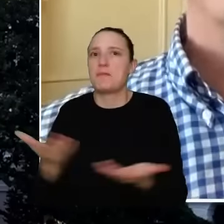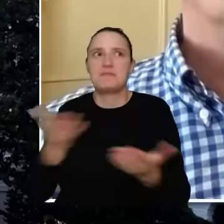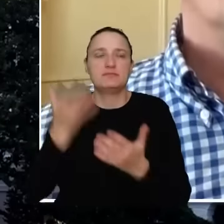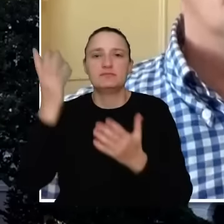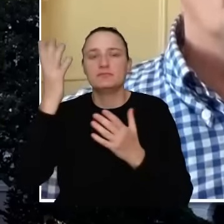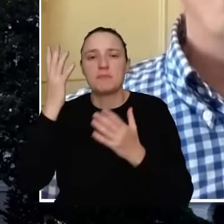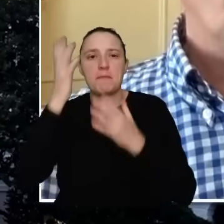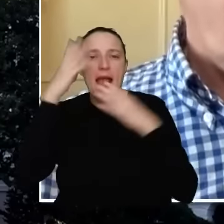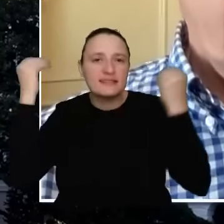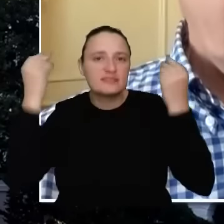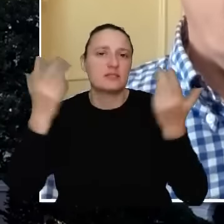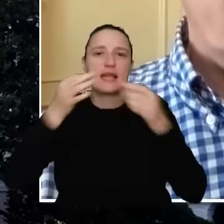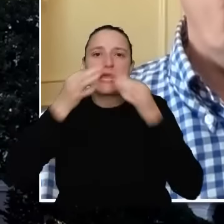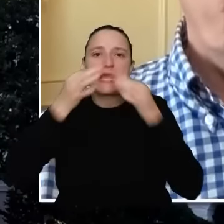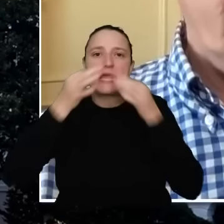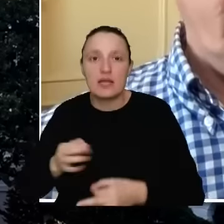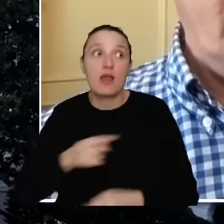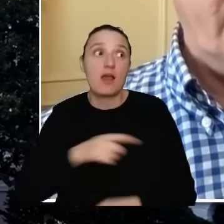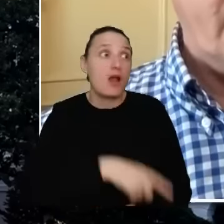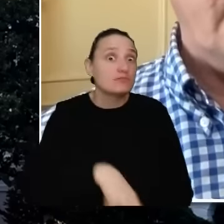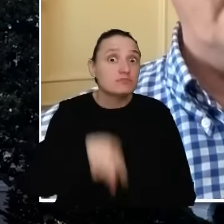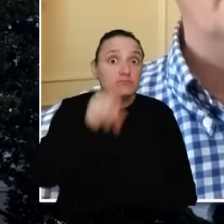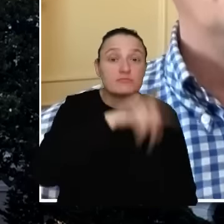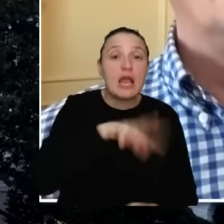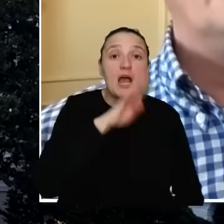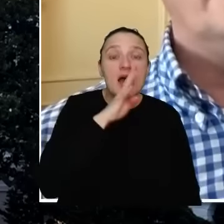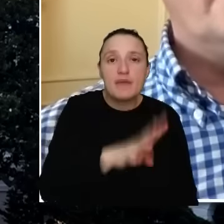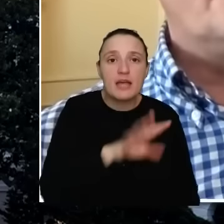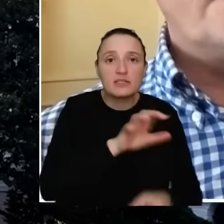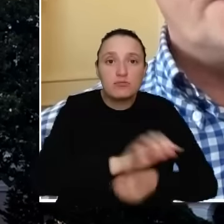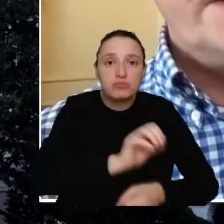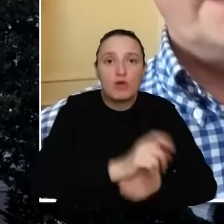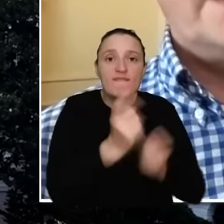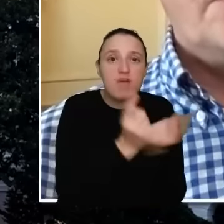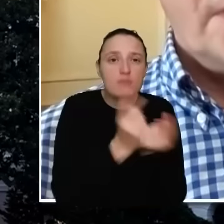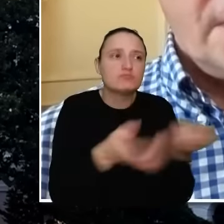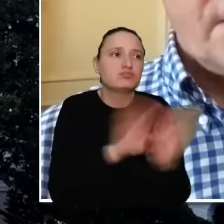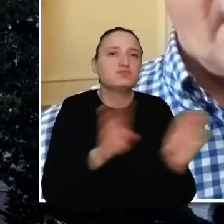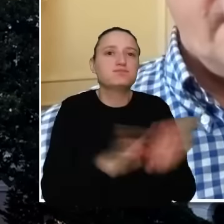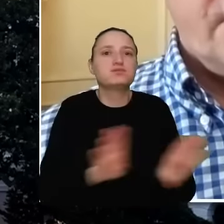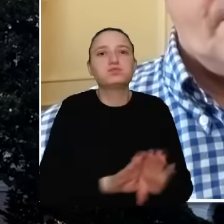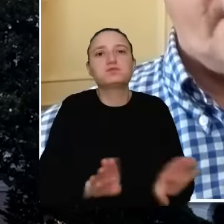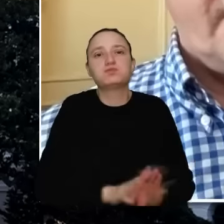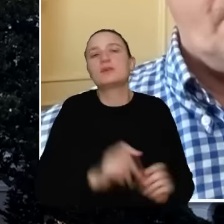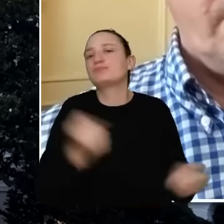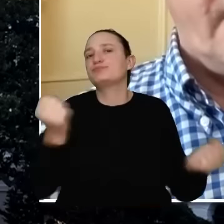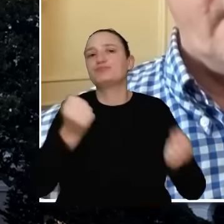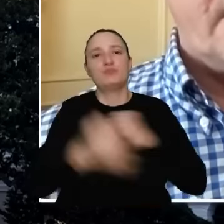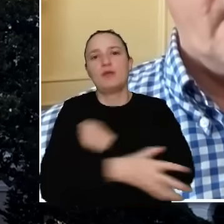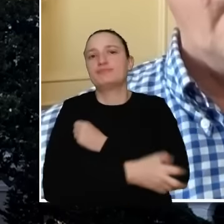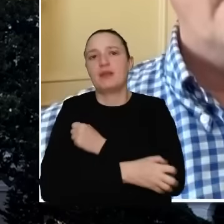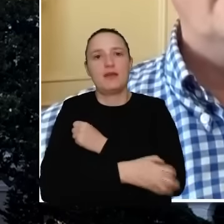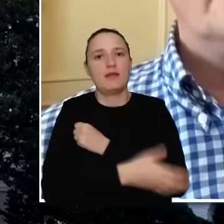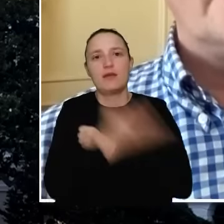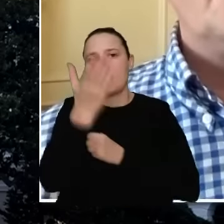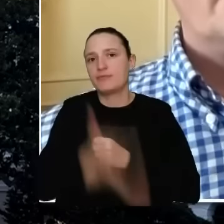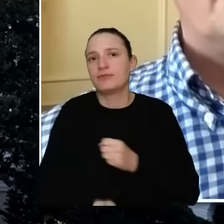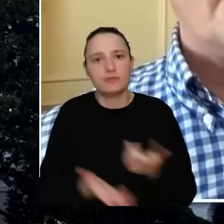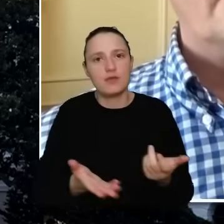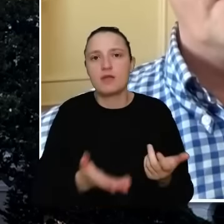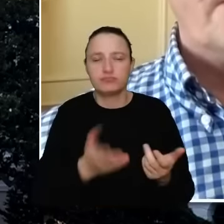Chin, potwornie ci ludzie zbiednieli, tak, i ich rzecznikiem staje się Partia Republikańska.